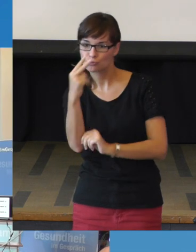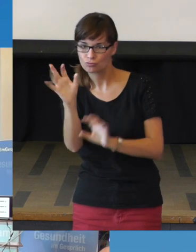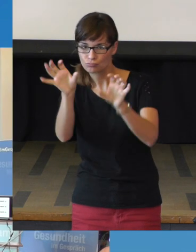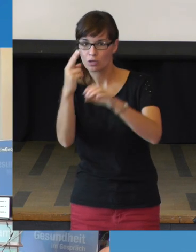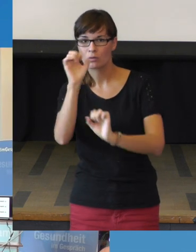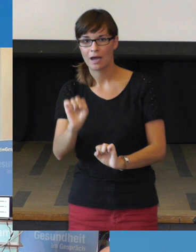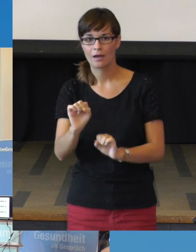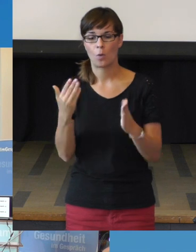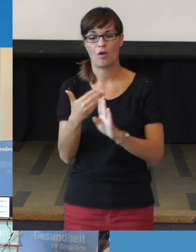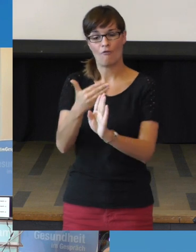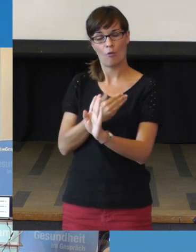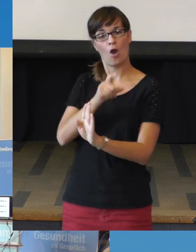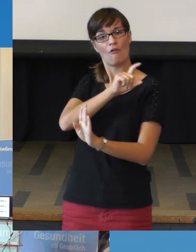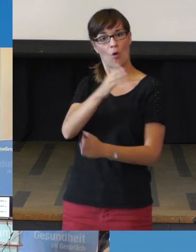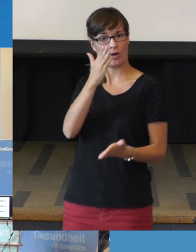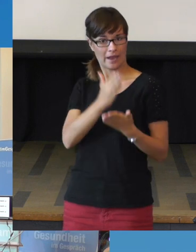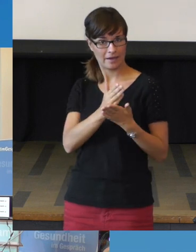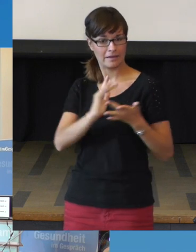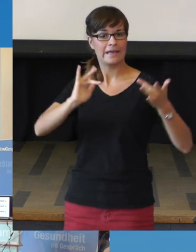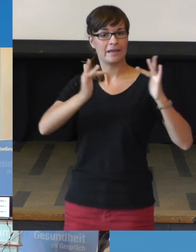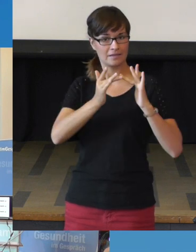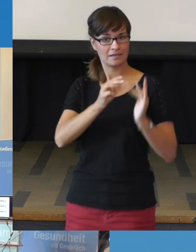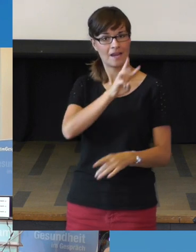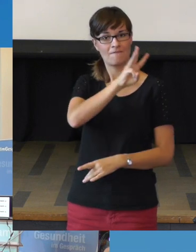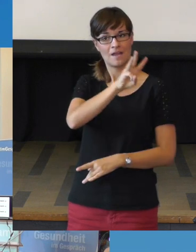im Internet unter